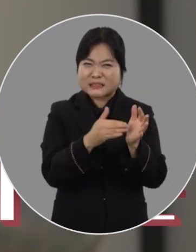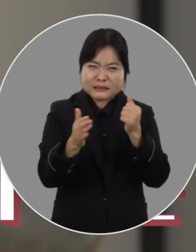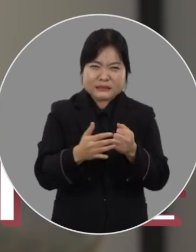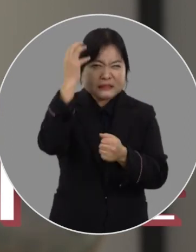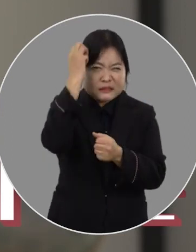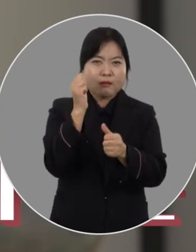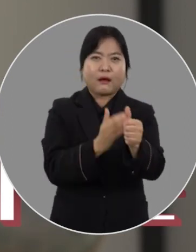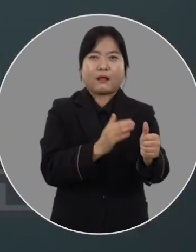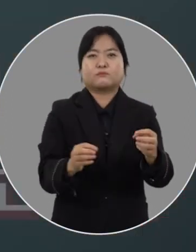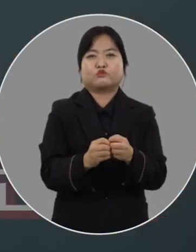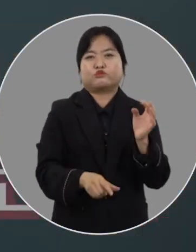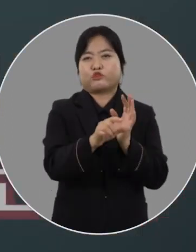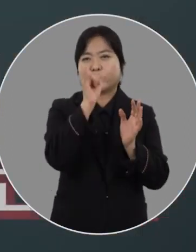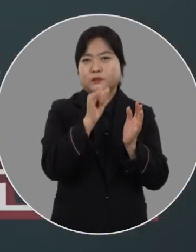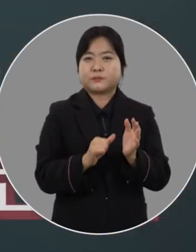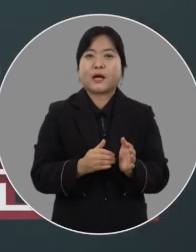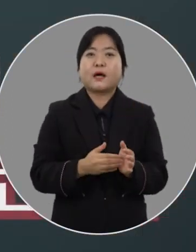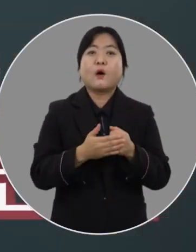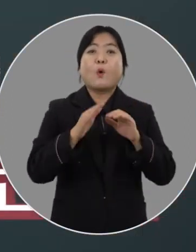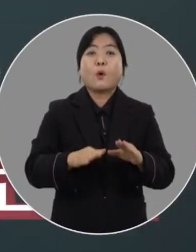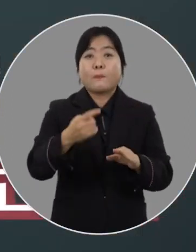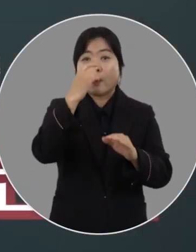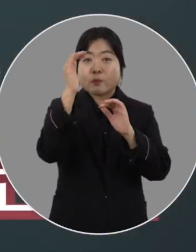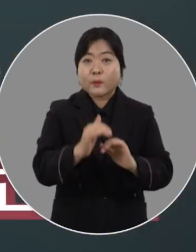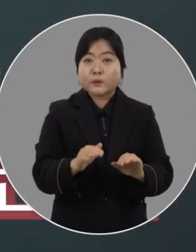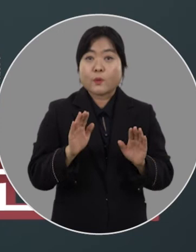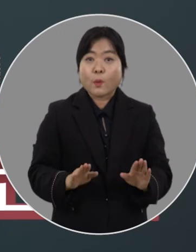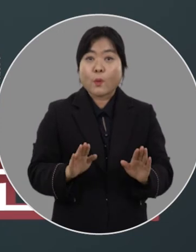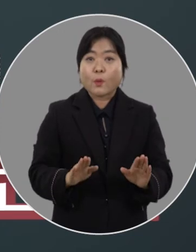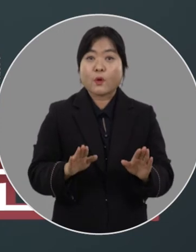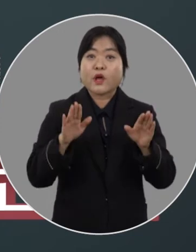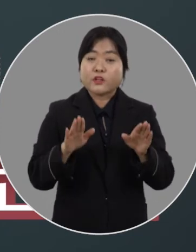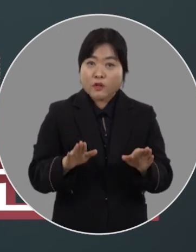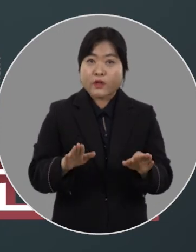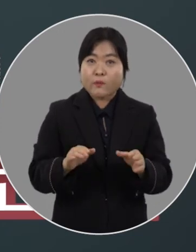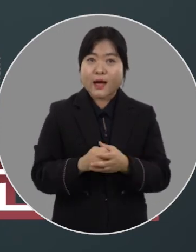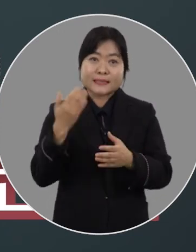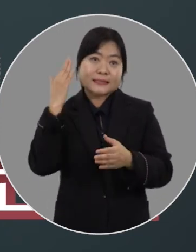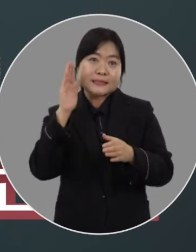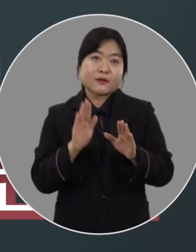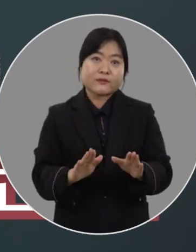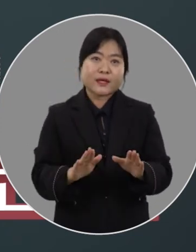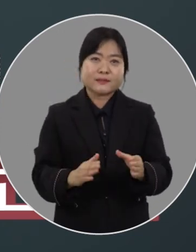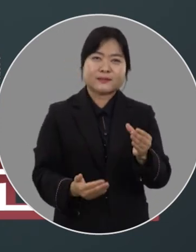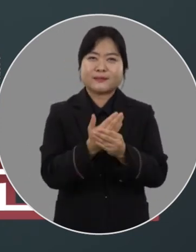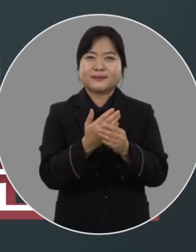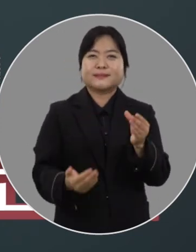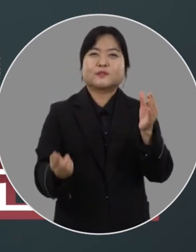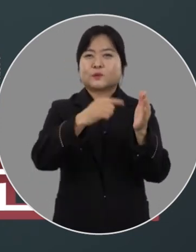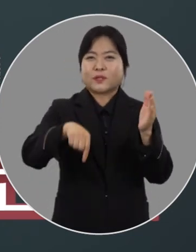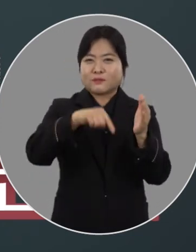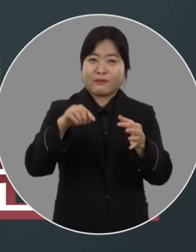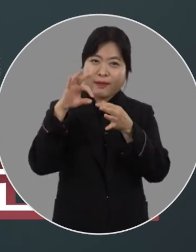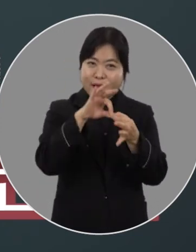문구가 써 있습니다. 오늘 배운 내용들이 현대와 근현대에서 이루어지는 사건들